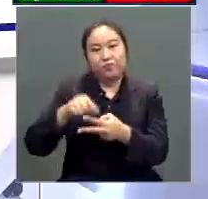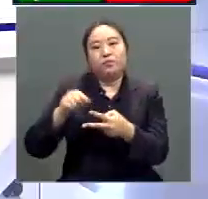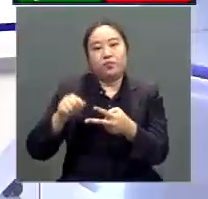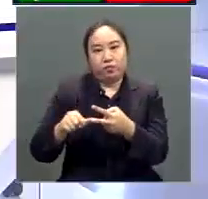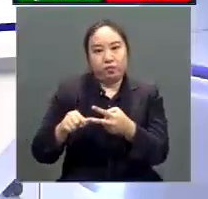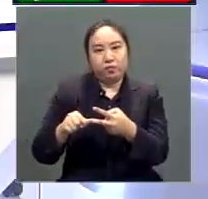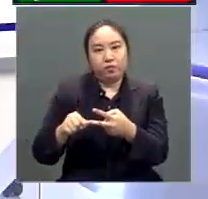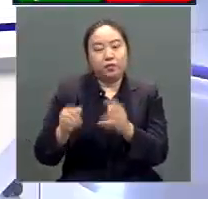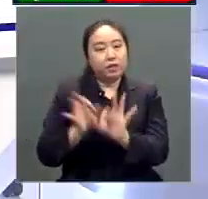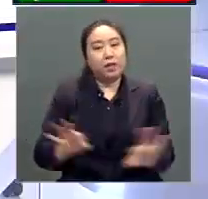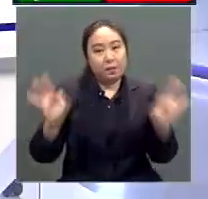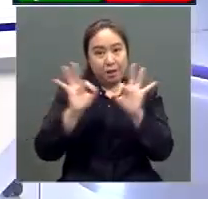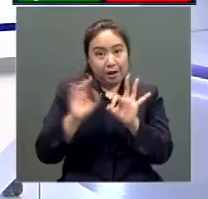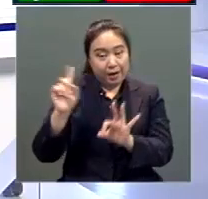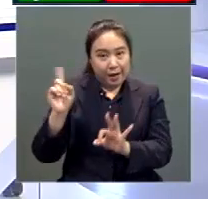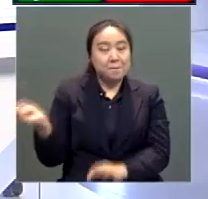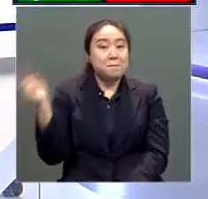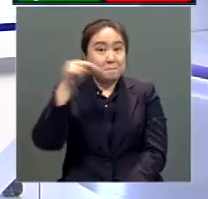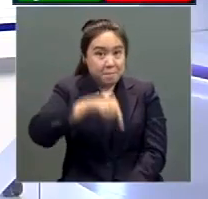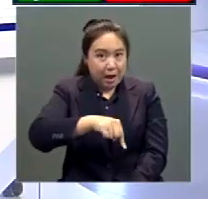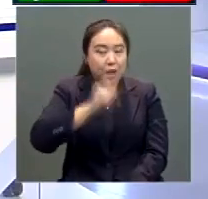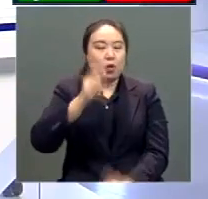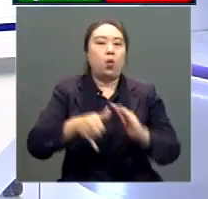หนังสือรับรองที่ออกโดยสถานทูตฮะอีกอย่างฤทธิ์ที่สำคัญมากๆก็คือ14วันมาแล้วจะต้องกับตัวแน่นอนไม่ได้ปล่อยให้กับตัวเองนะไม่ใช่นะคะถ้ากลับมากับตัวโดยรัฐบาลอย่างรัฐบาลจะมีสถานที่จากตัวนะ